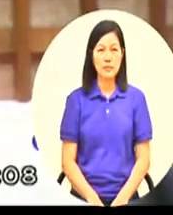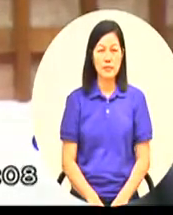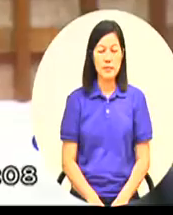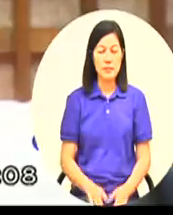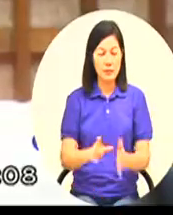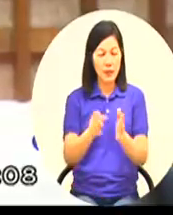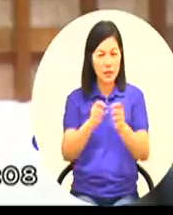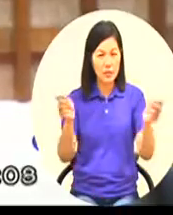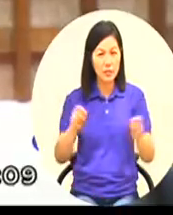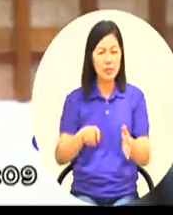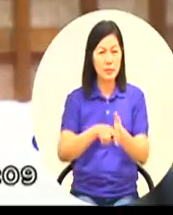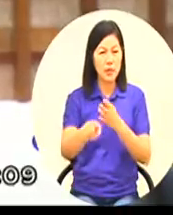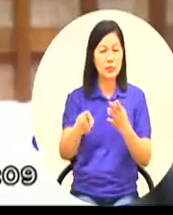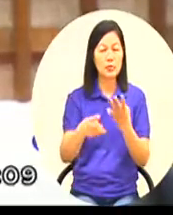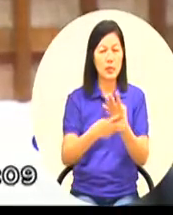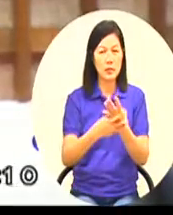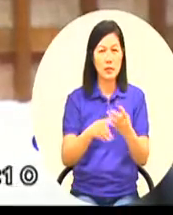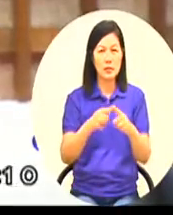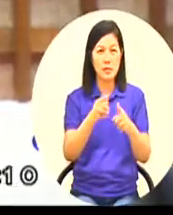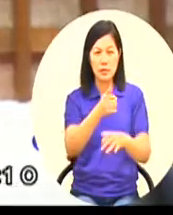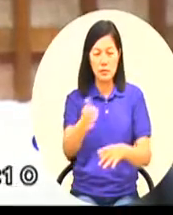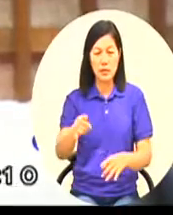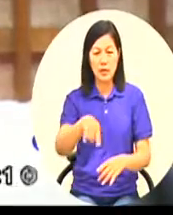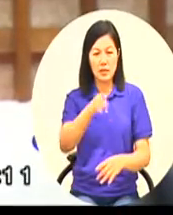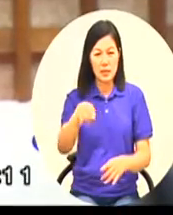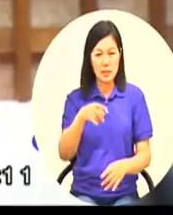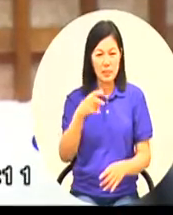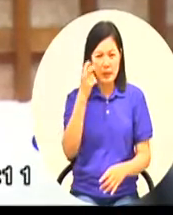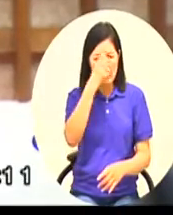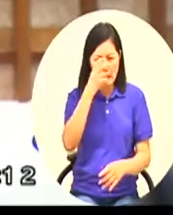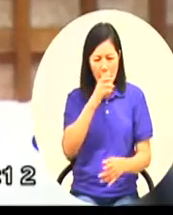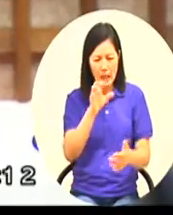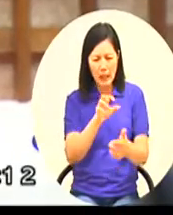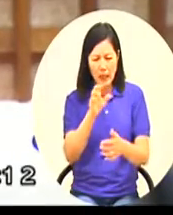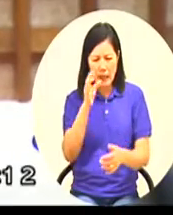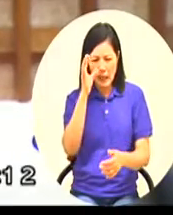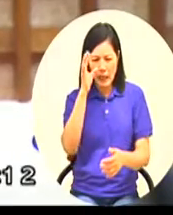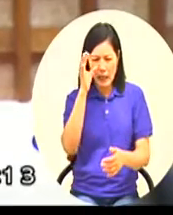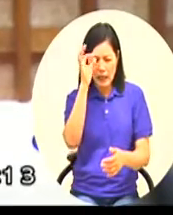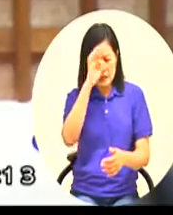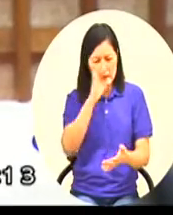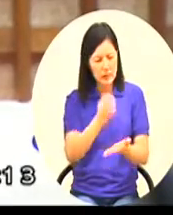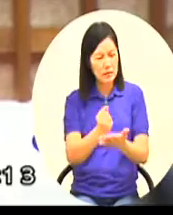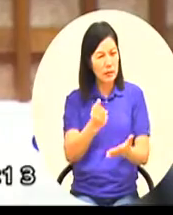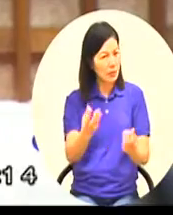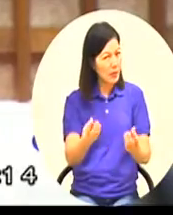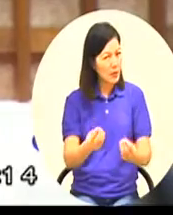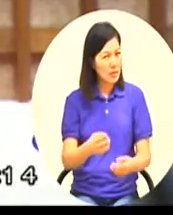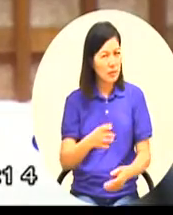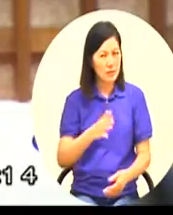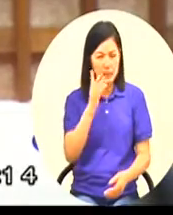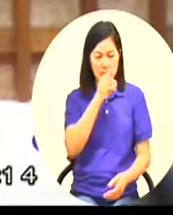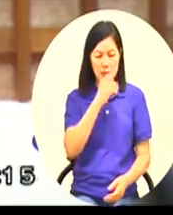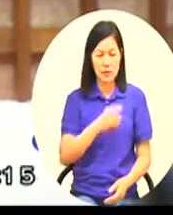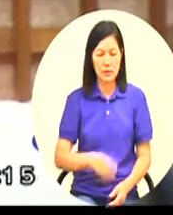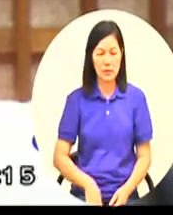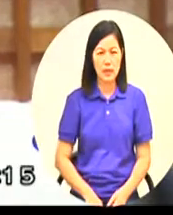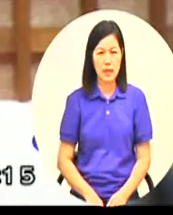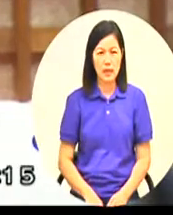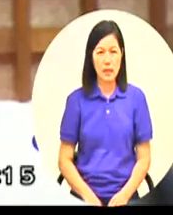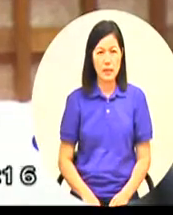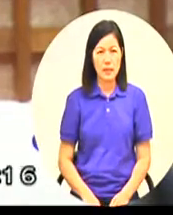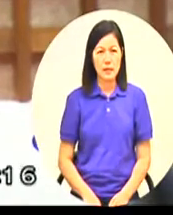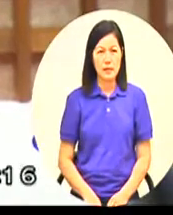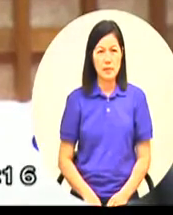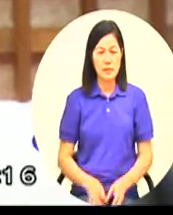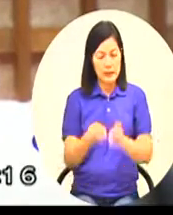是专业人员，怎么会在这上面找不出蛛丝马迹出来？应该是要强力的蛛丝马迹都在你们的